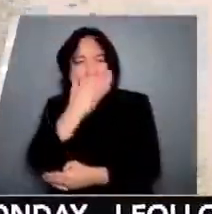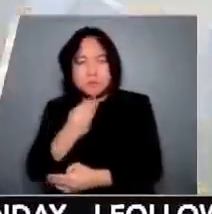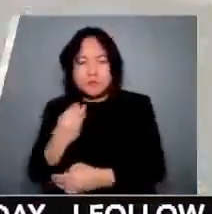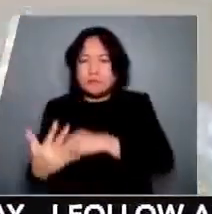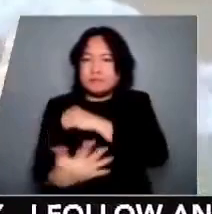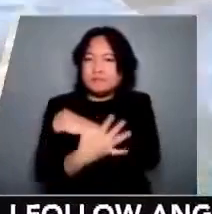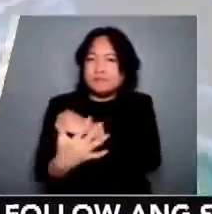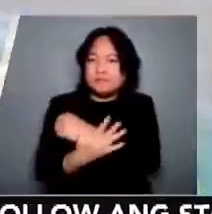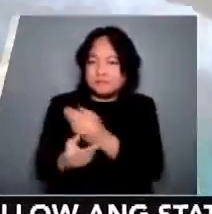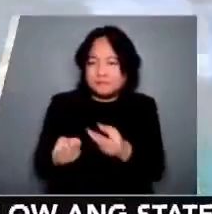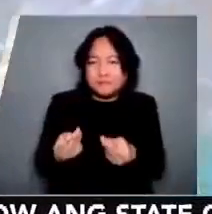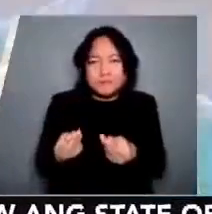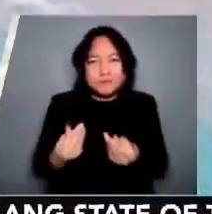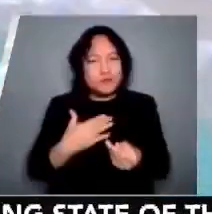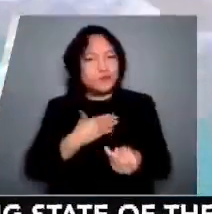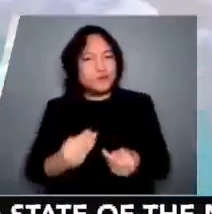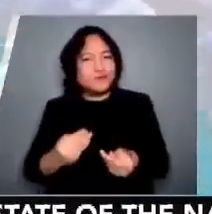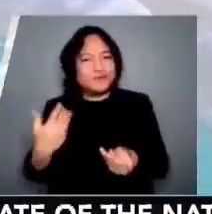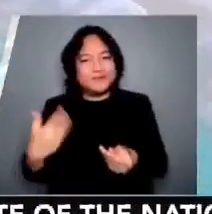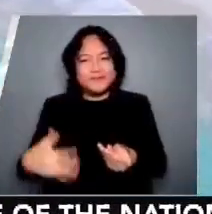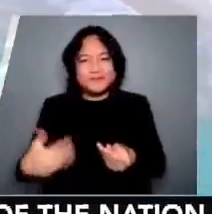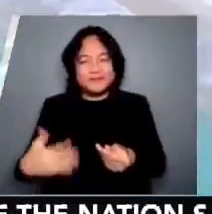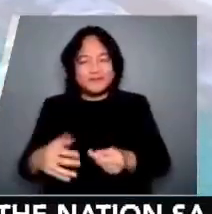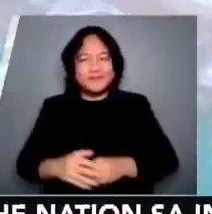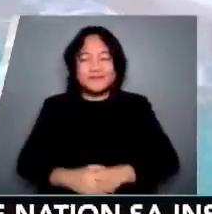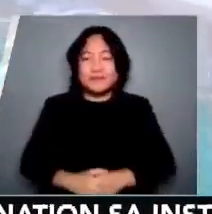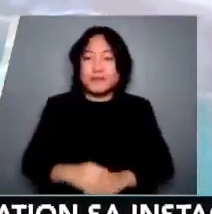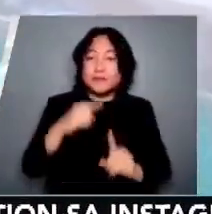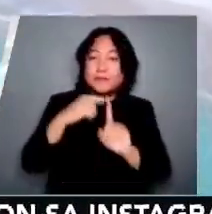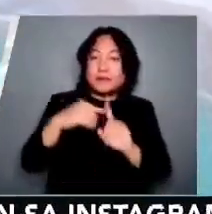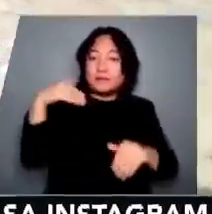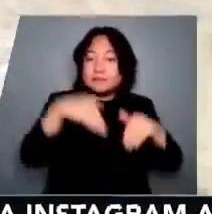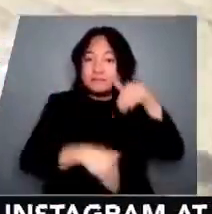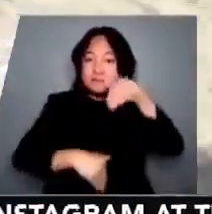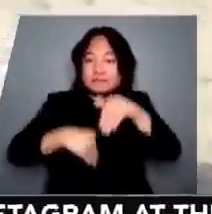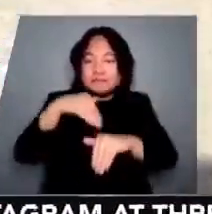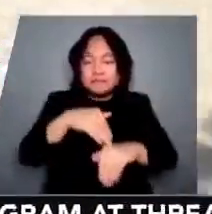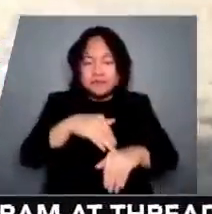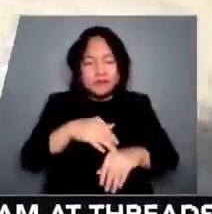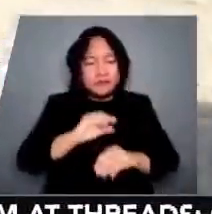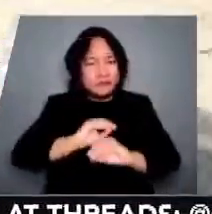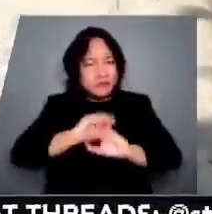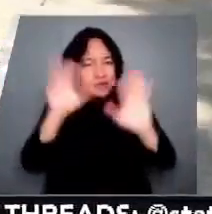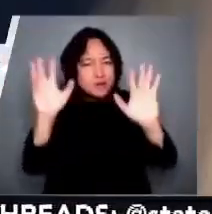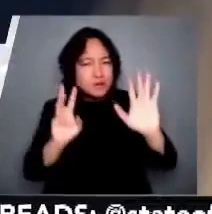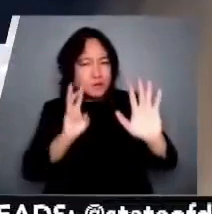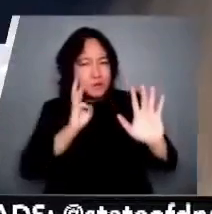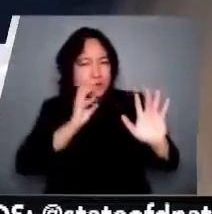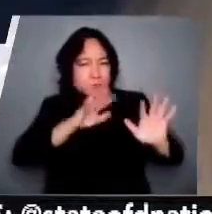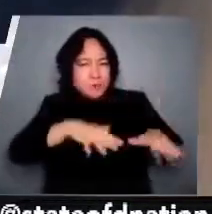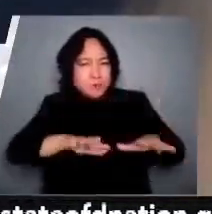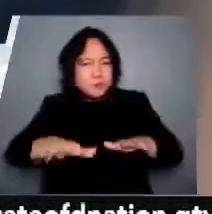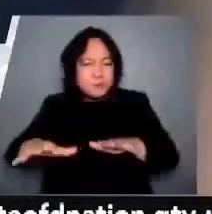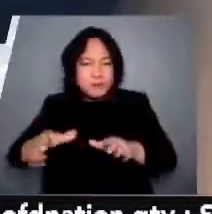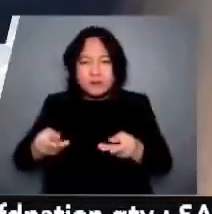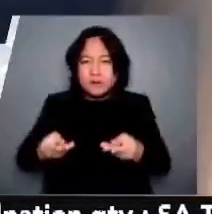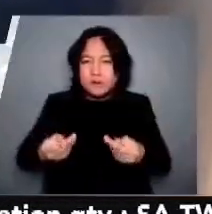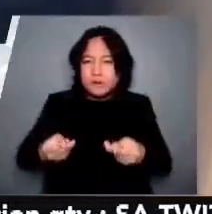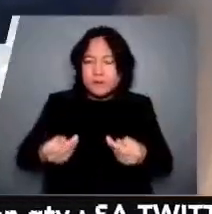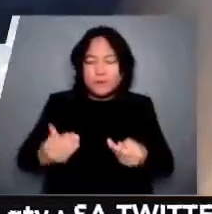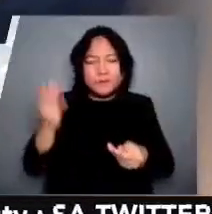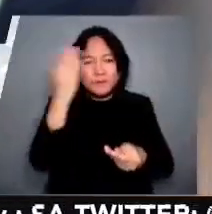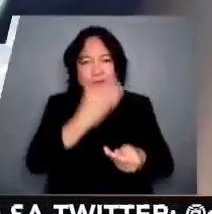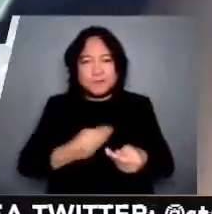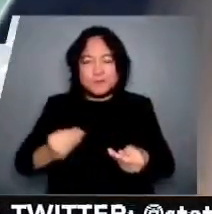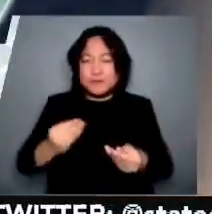sa listahan. Di ka lang magsiswimming sa malinaw na tubig at pinong buhangin. Feel refreshed sa